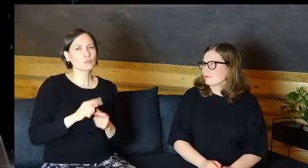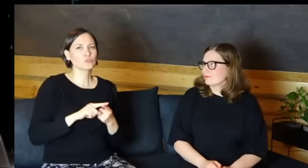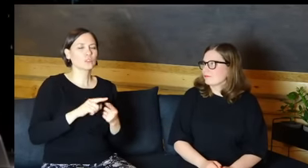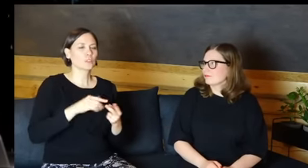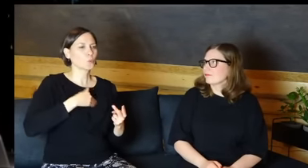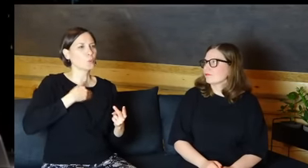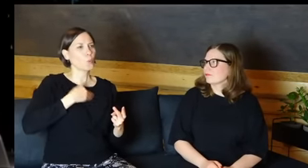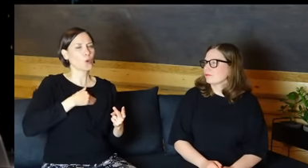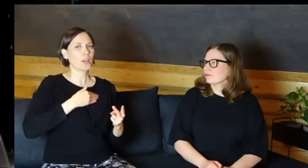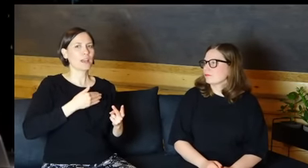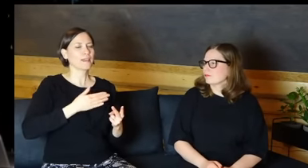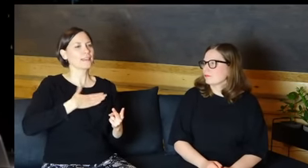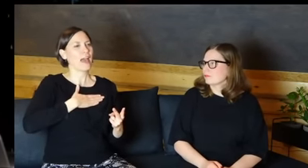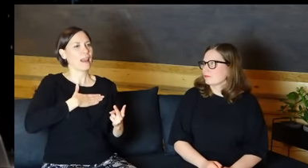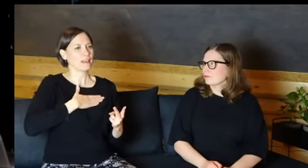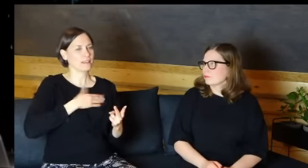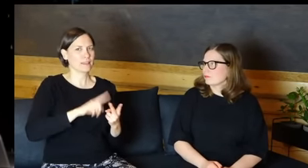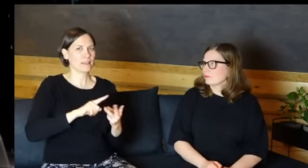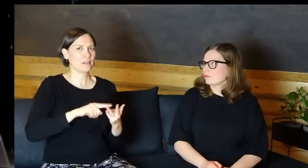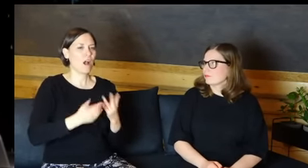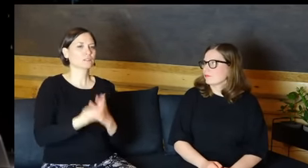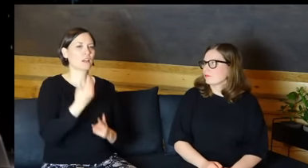tunnejälki, asiakaskokemus.